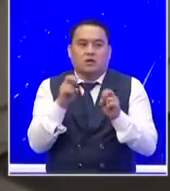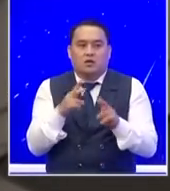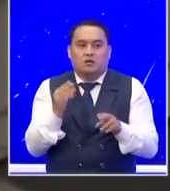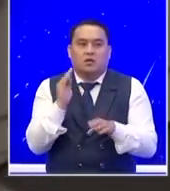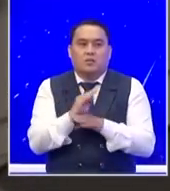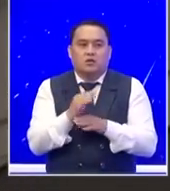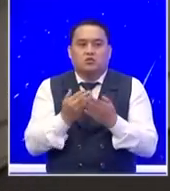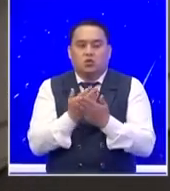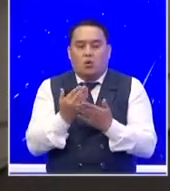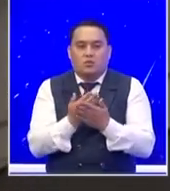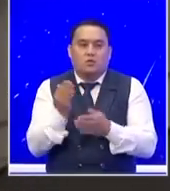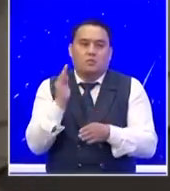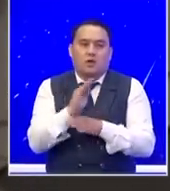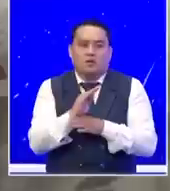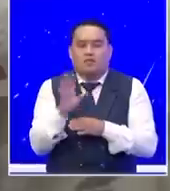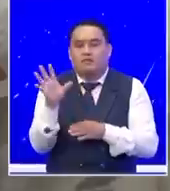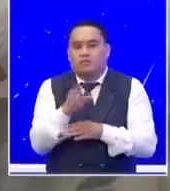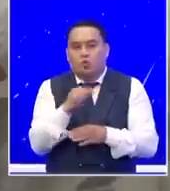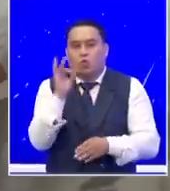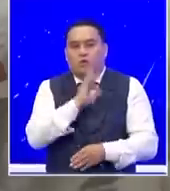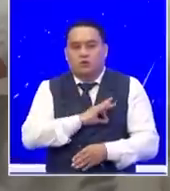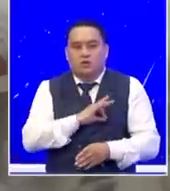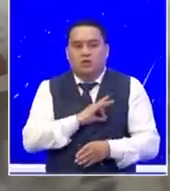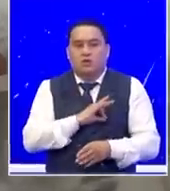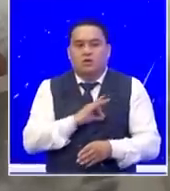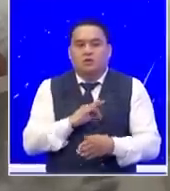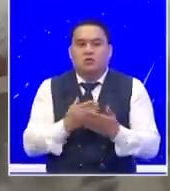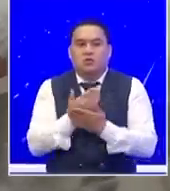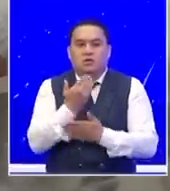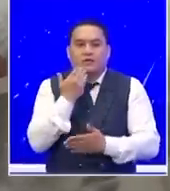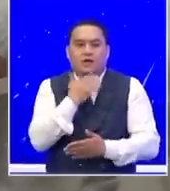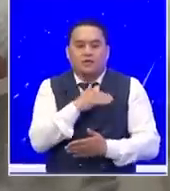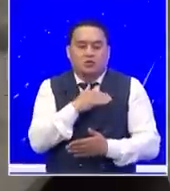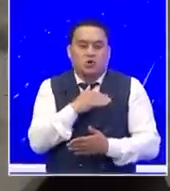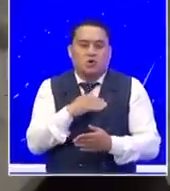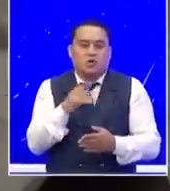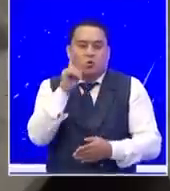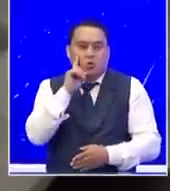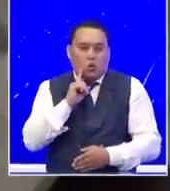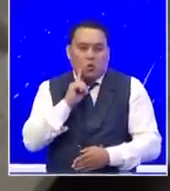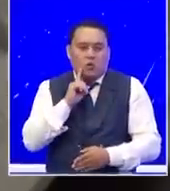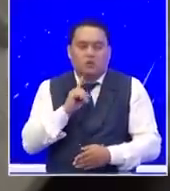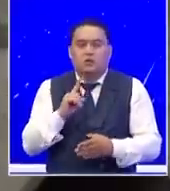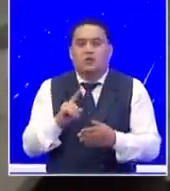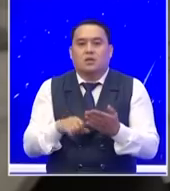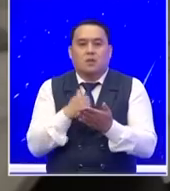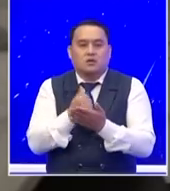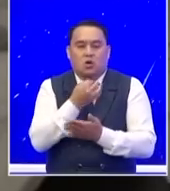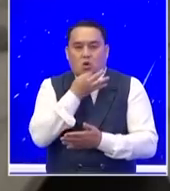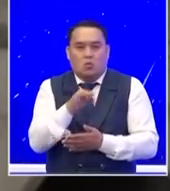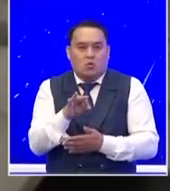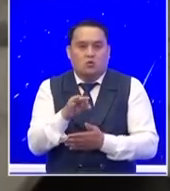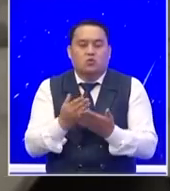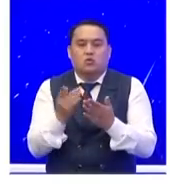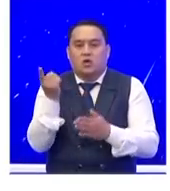қосымшамен шимайлап салады. Барлық функцияларды қолданады. Суреттің сапасы жақсарады, ыңғайлы дейді. Ең бастысы кез келген жерде